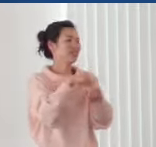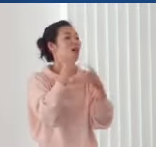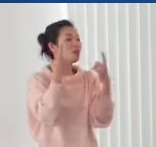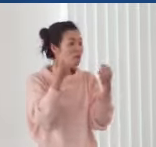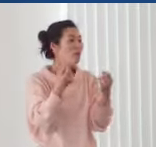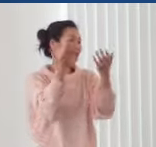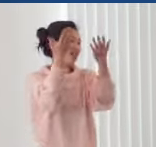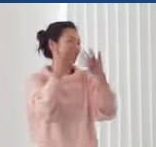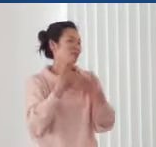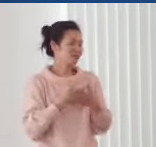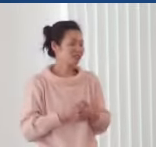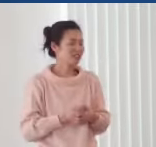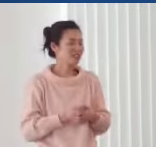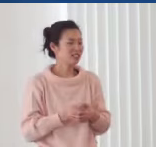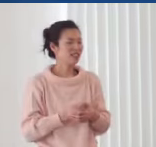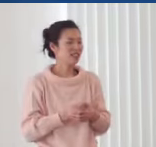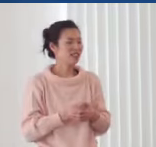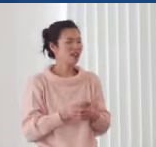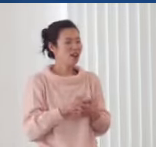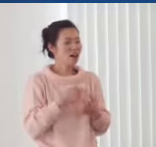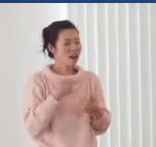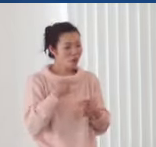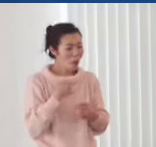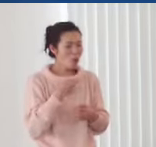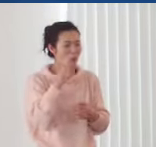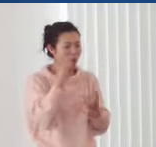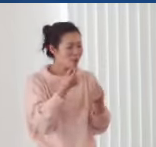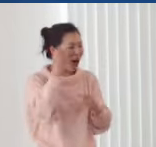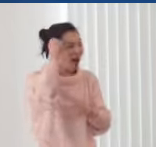えられていることを、まあ、もっと感謝しなきゃいけないと思うんですね、うん、